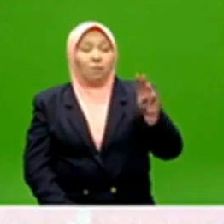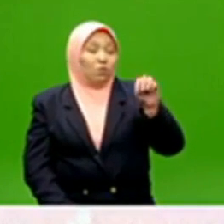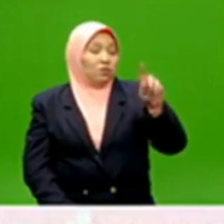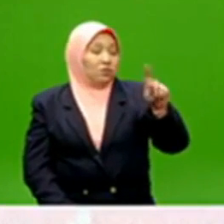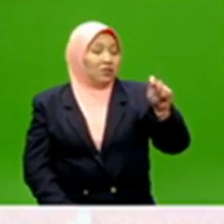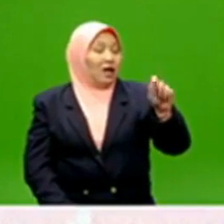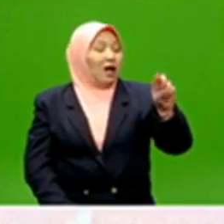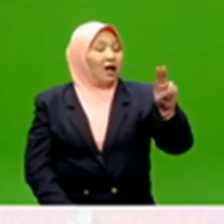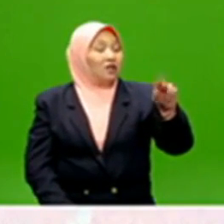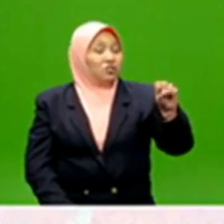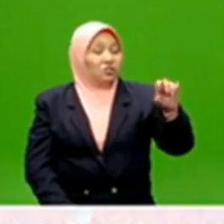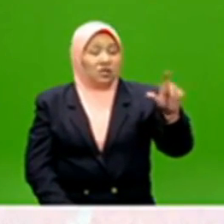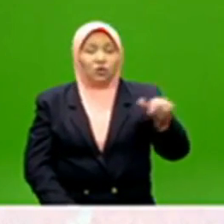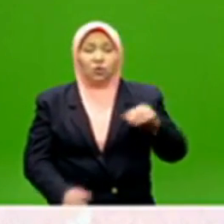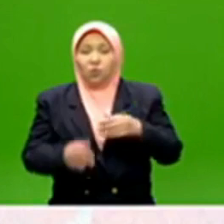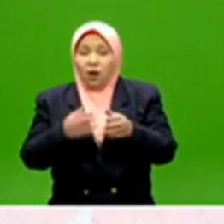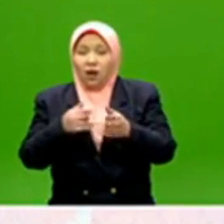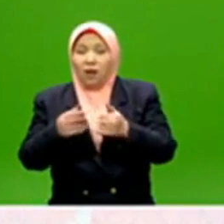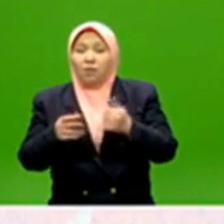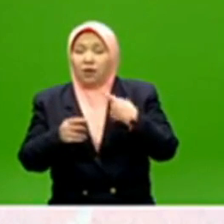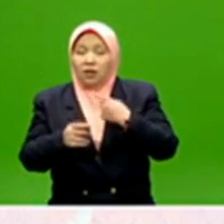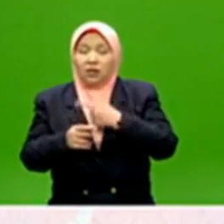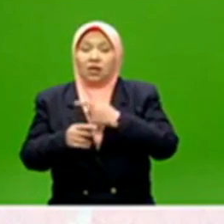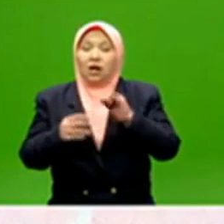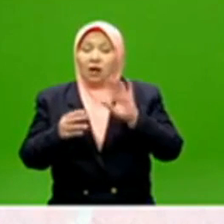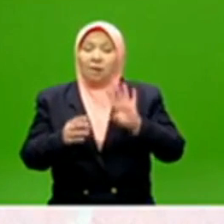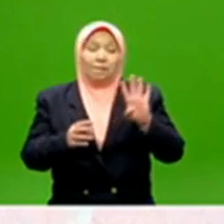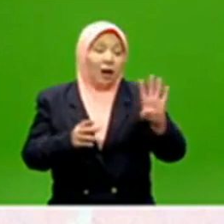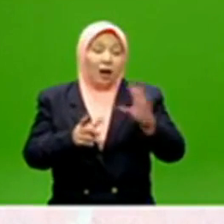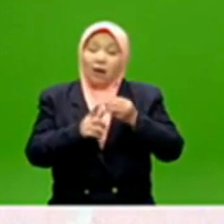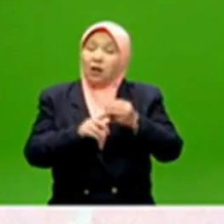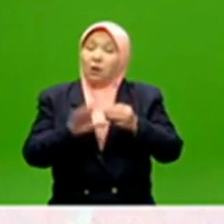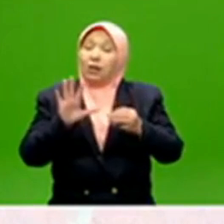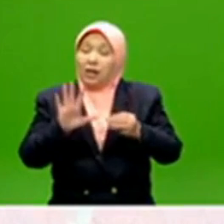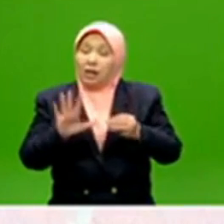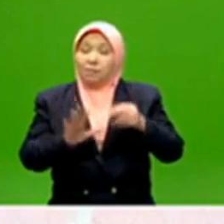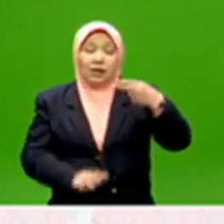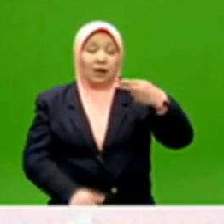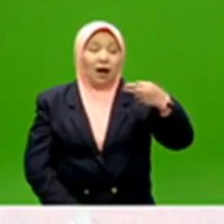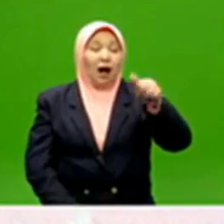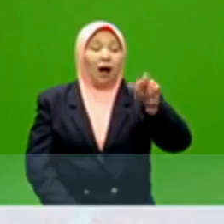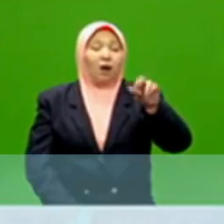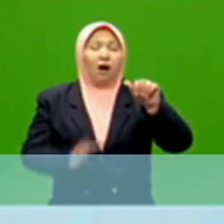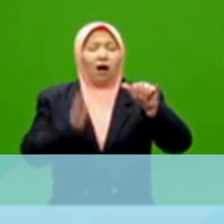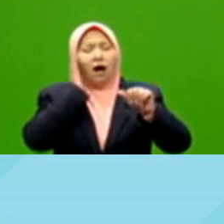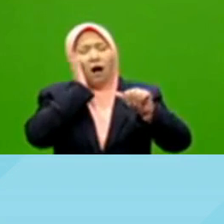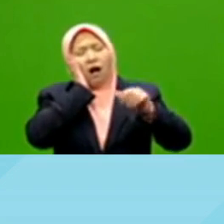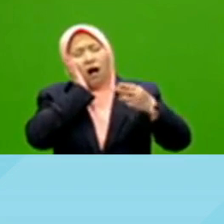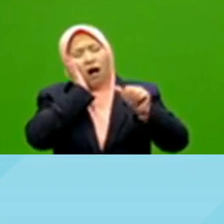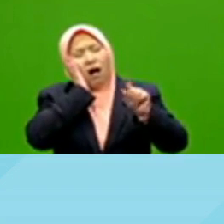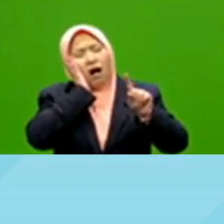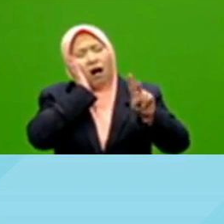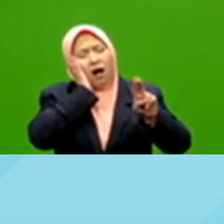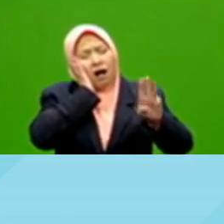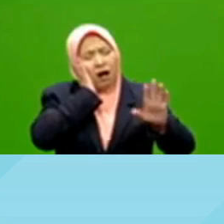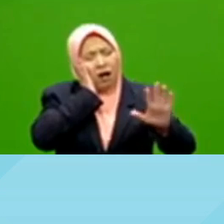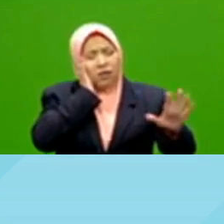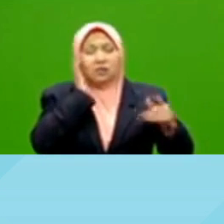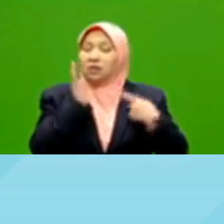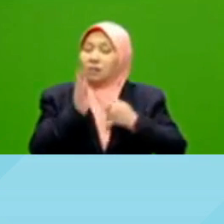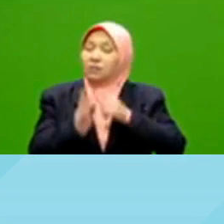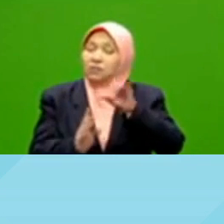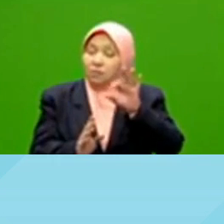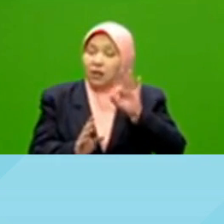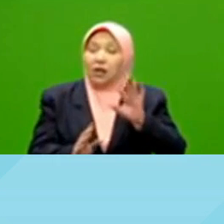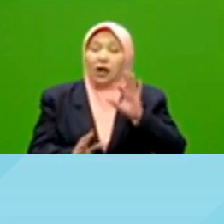walaupun kita dipilih herbaceum pak ataupun lima harakat Tetapi bila kita baca kita kena Pilih satu salah satu